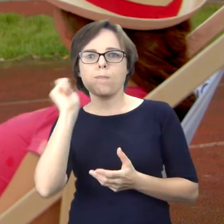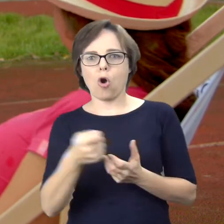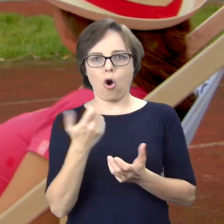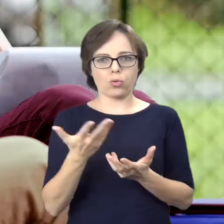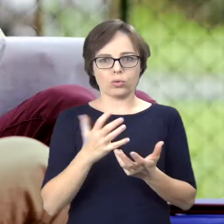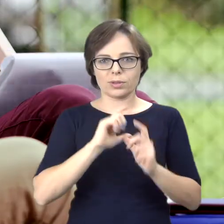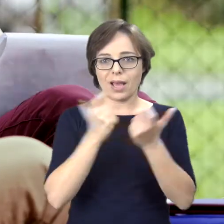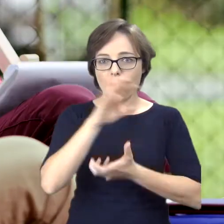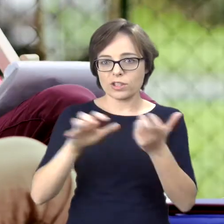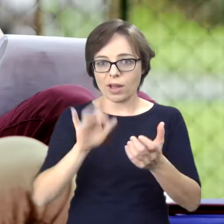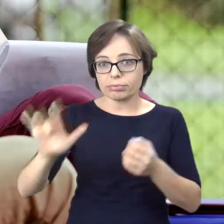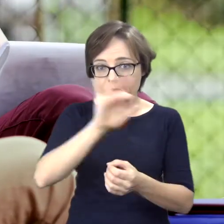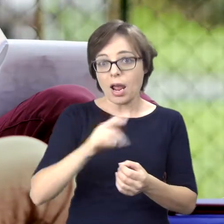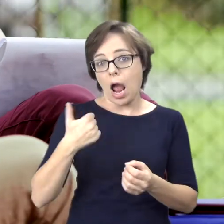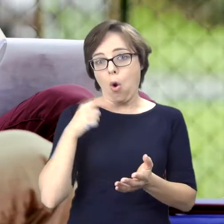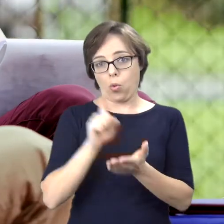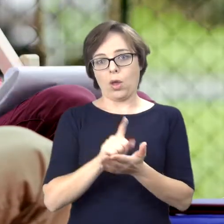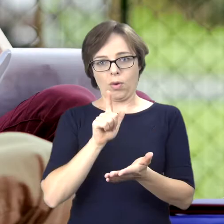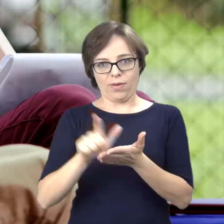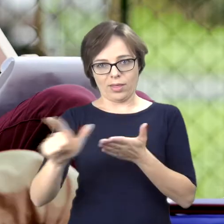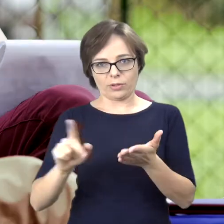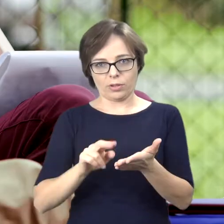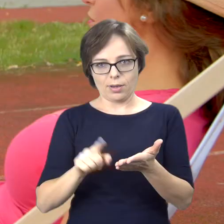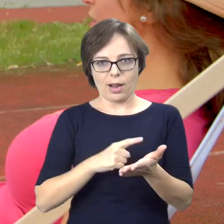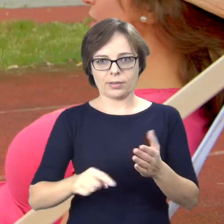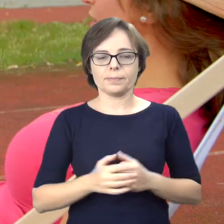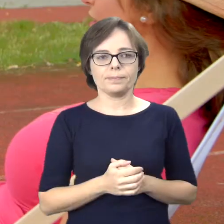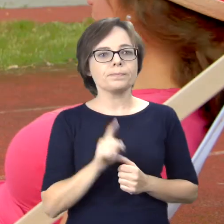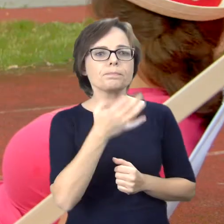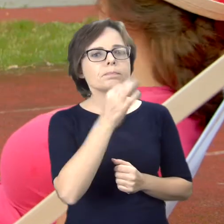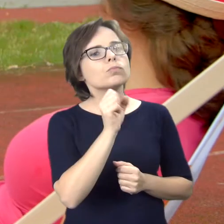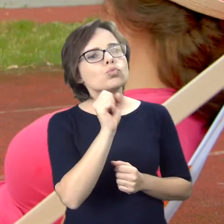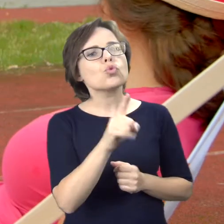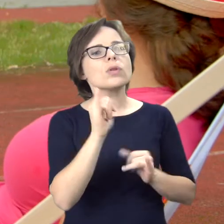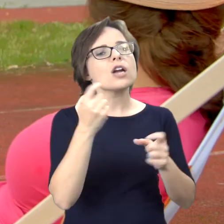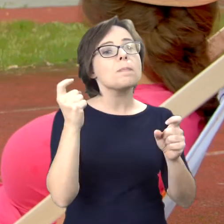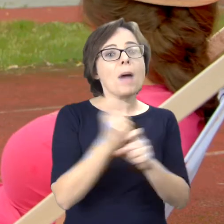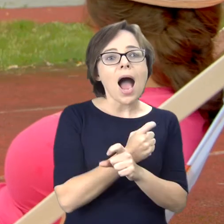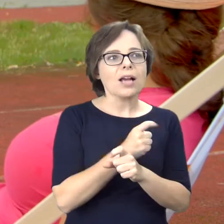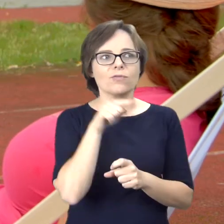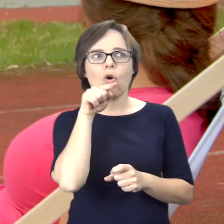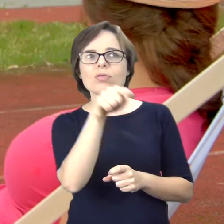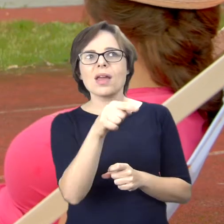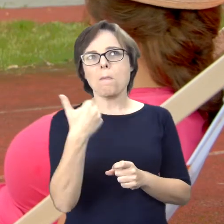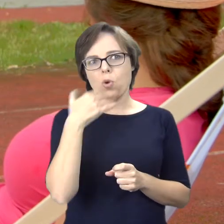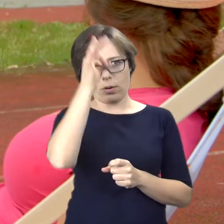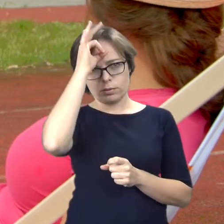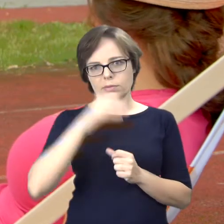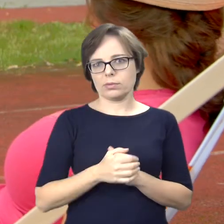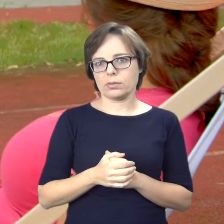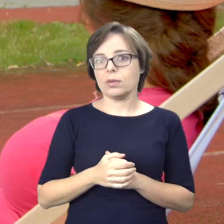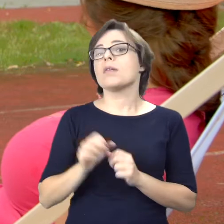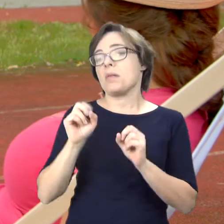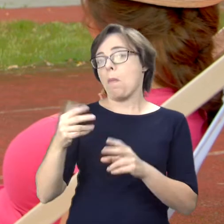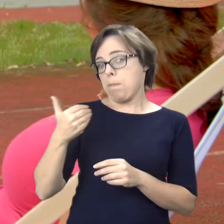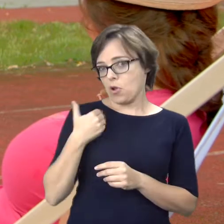12 razy. Czy jest jakiś kraj na mapie, o którym nie miałeś zielonego pojęcia? Było takich kilka krajów,